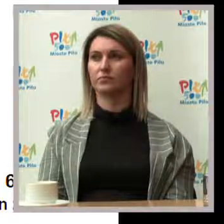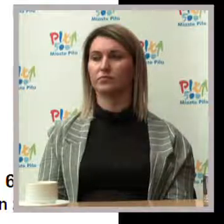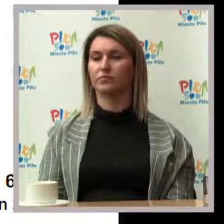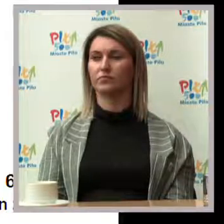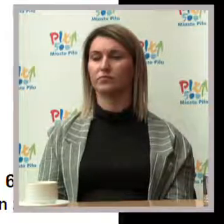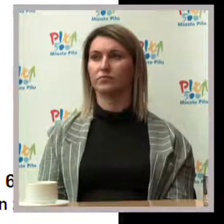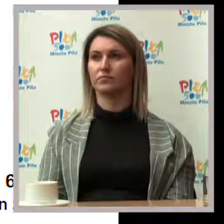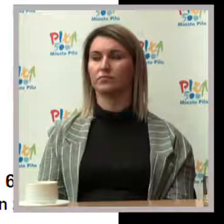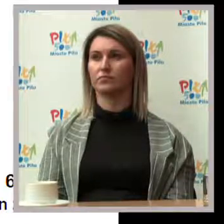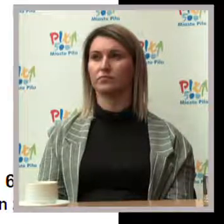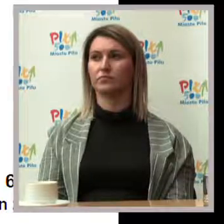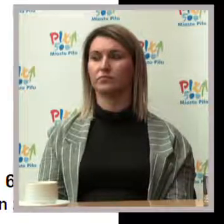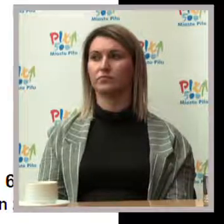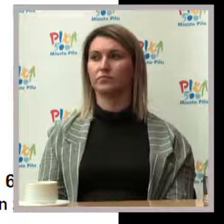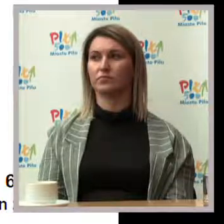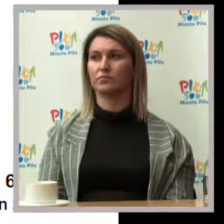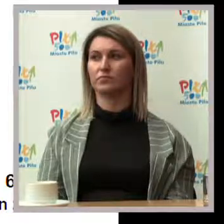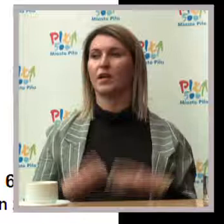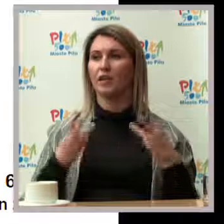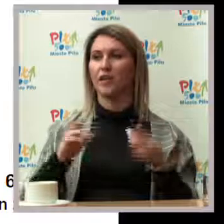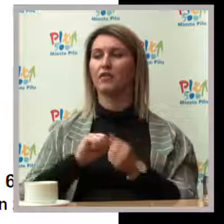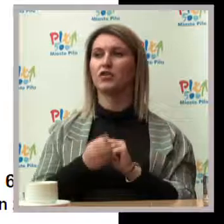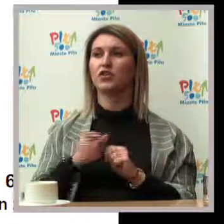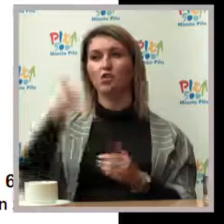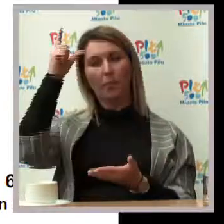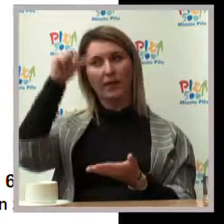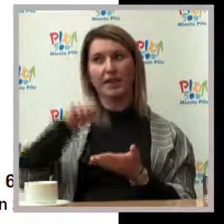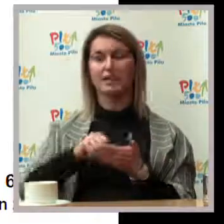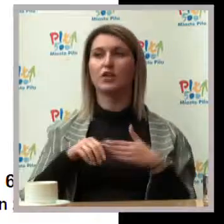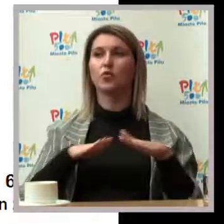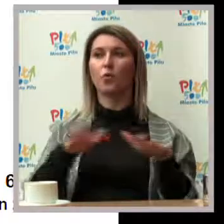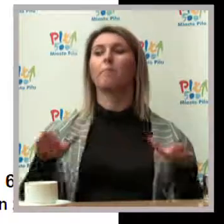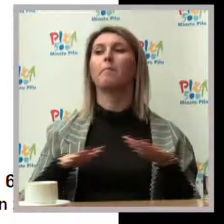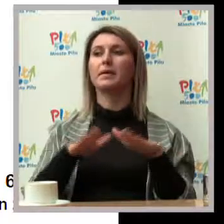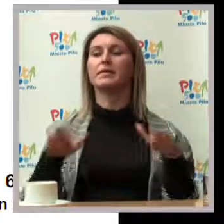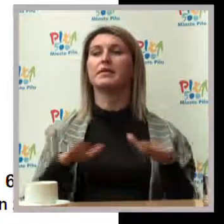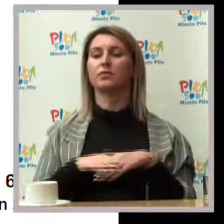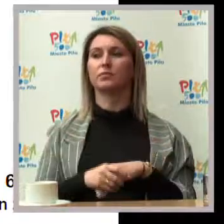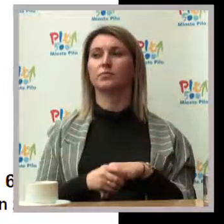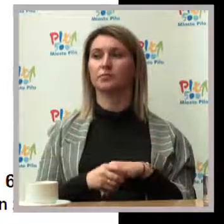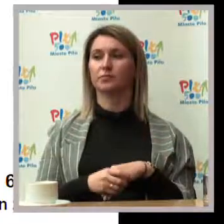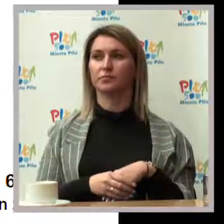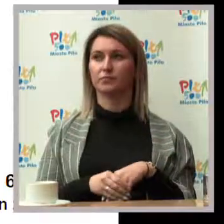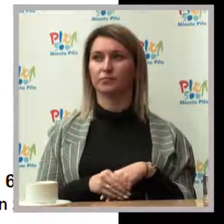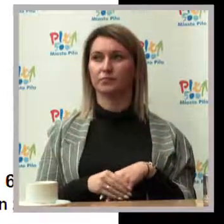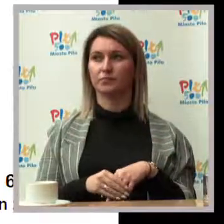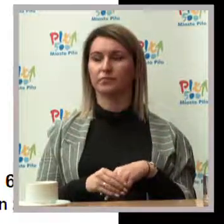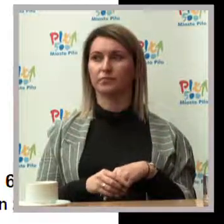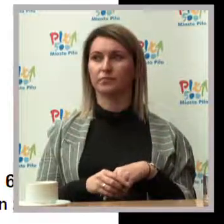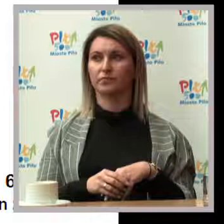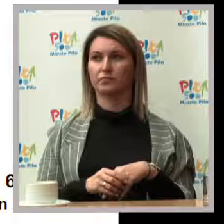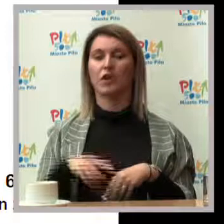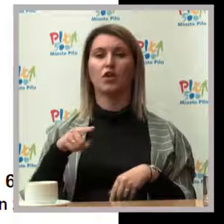rozbudowę naszego centrum aquaparku, które zrealizowaliśmy w bieżącym roku, a dofinansowanie było podzielone w latach